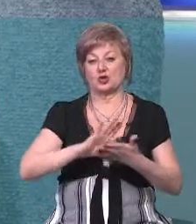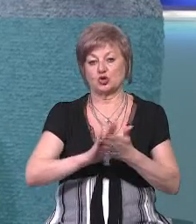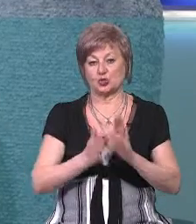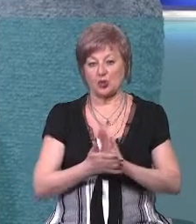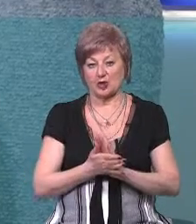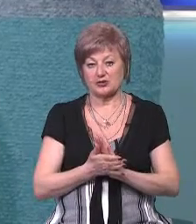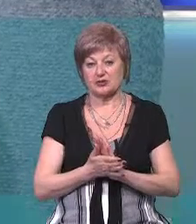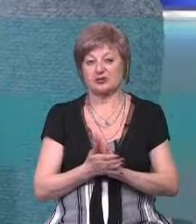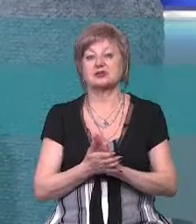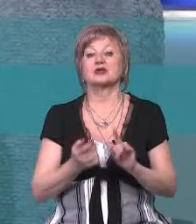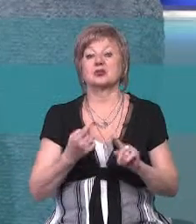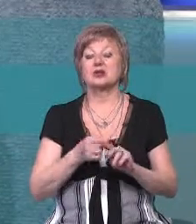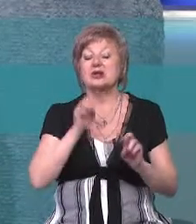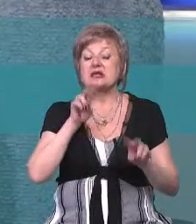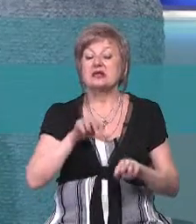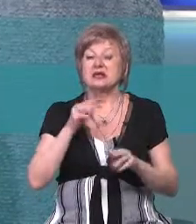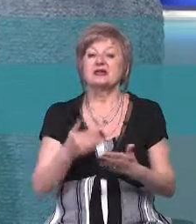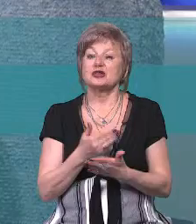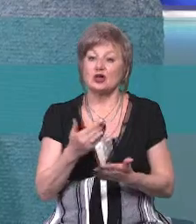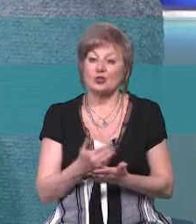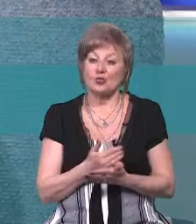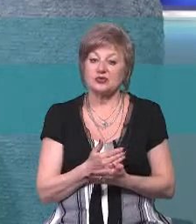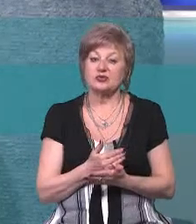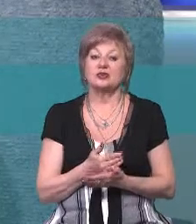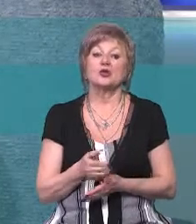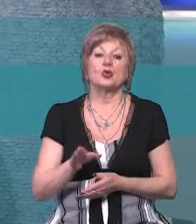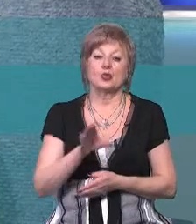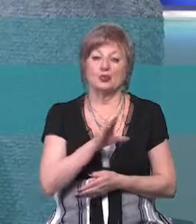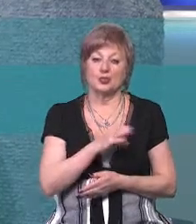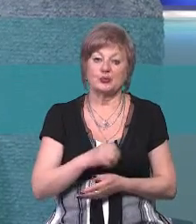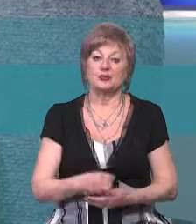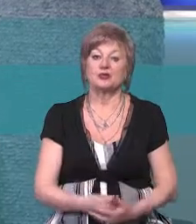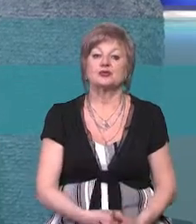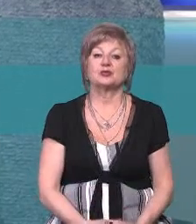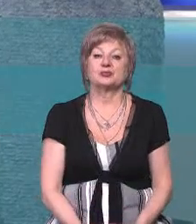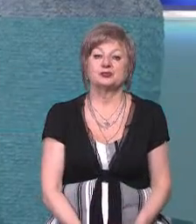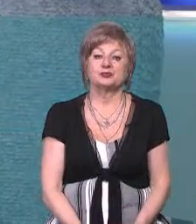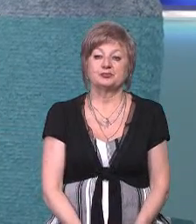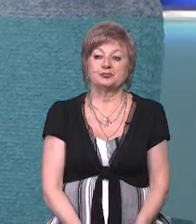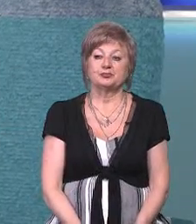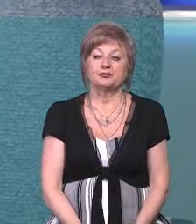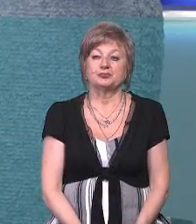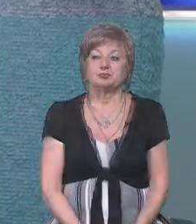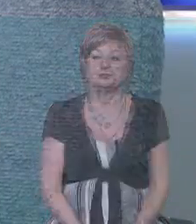стежте, будь ласка, за нашими анонсами щодо інформаційної безпеки. Ми продовжуватимемо ефіри. На все добре.